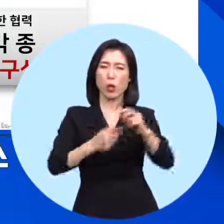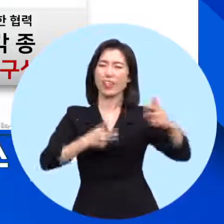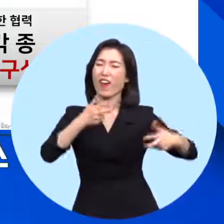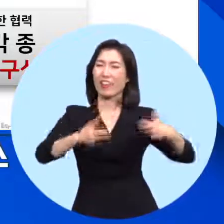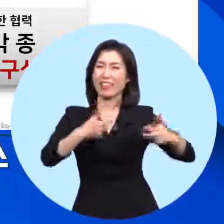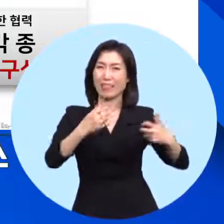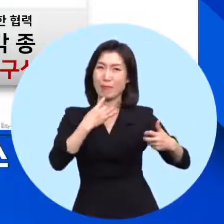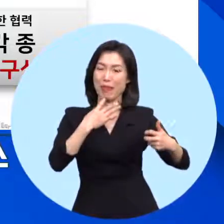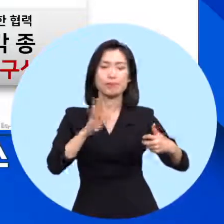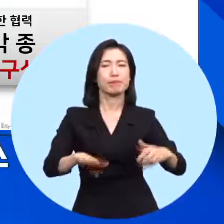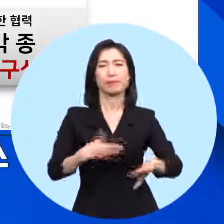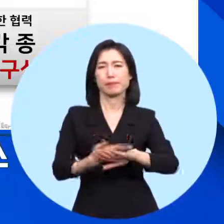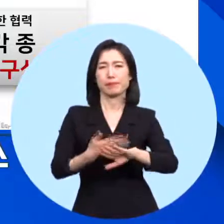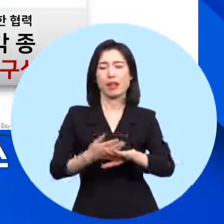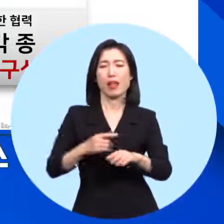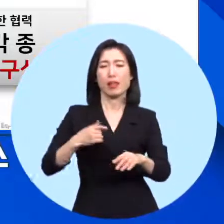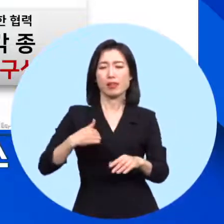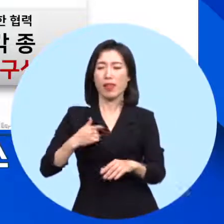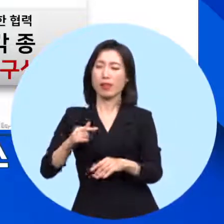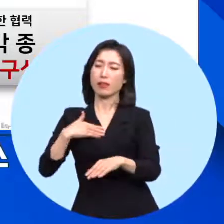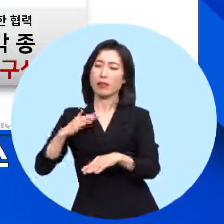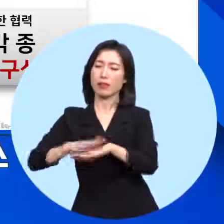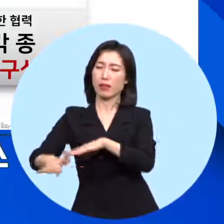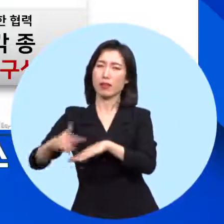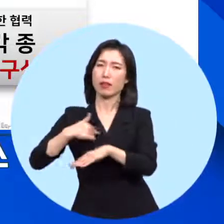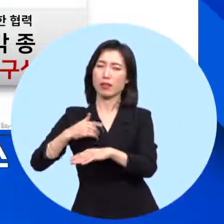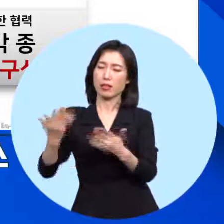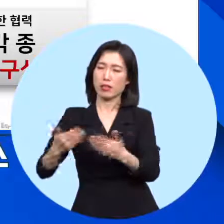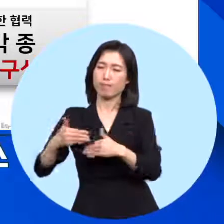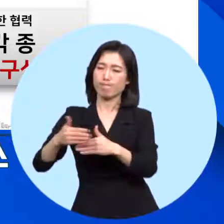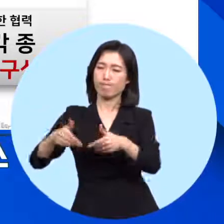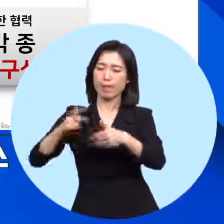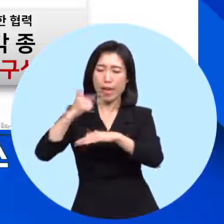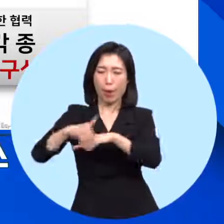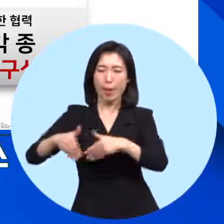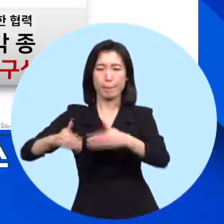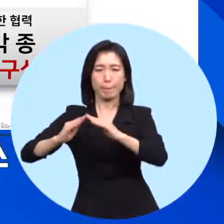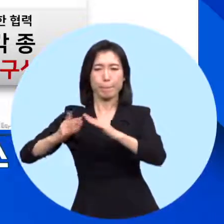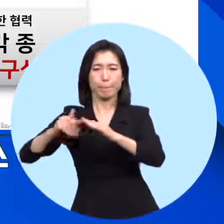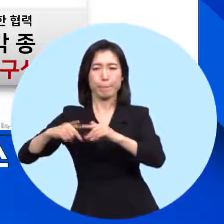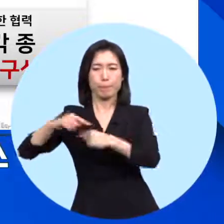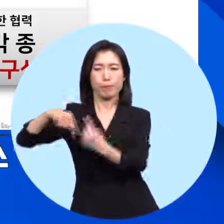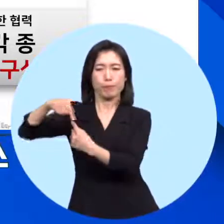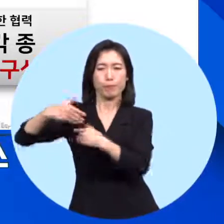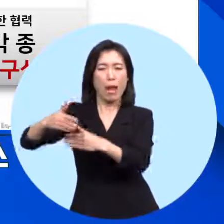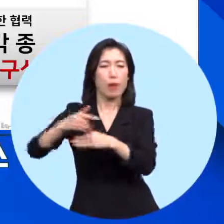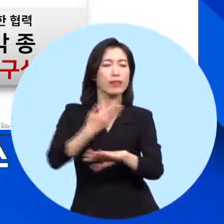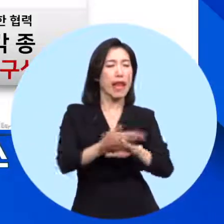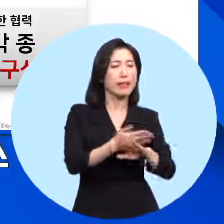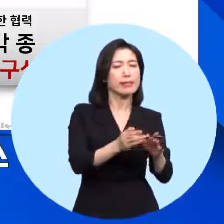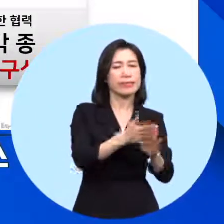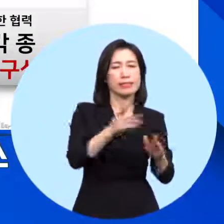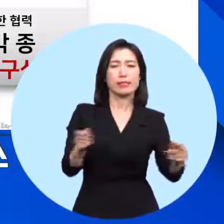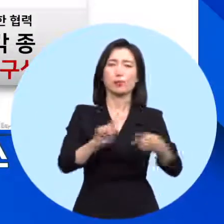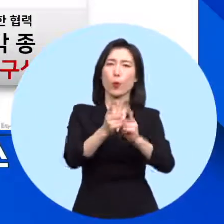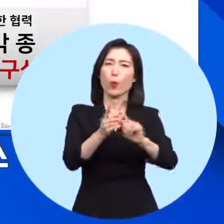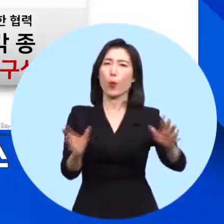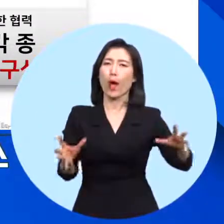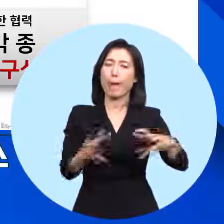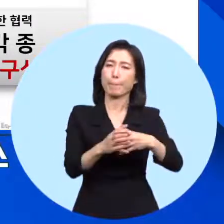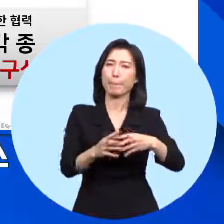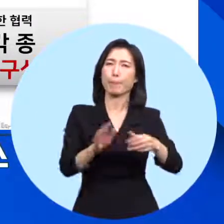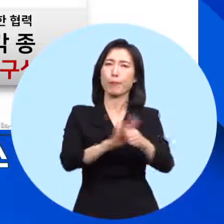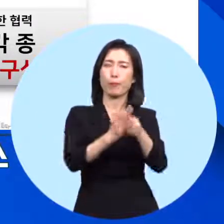위해서 각종의 연대 활동을 전개하고 있는 그런 상황으로까지 발전되고 변화되고 있습니다.